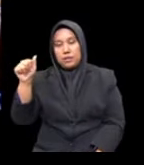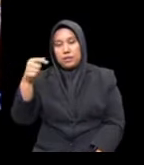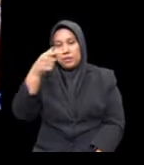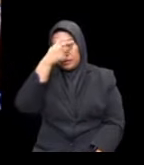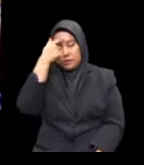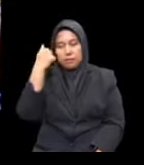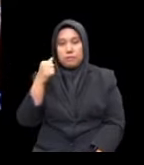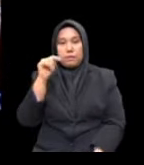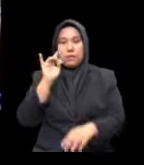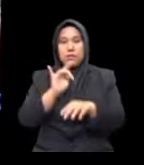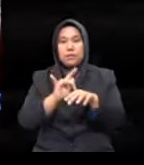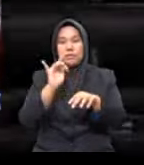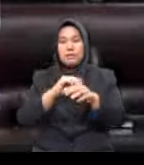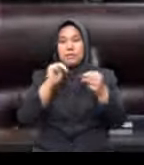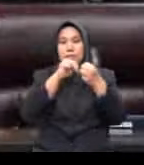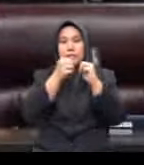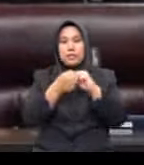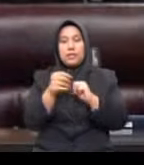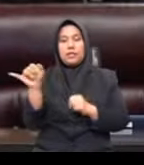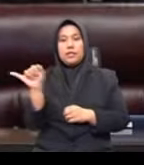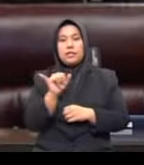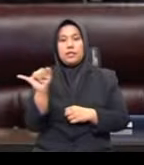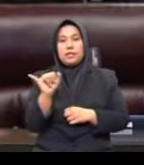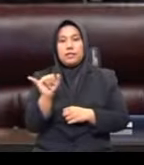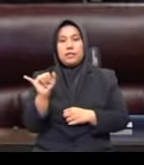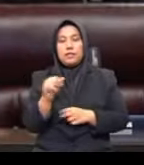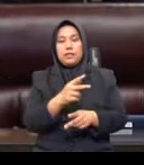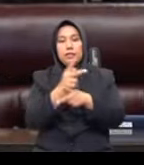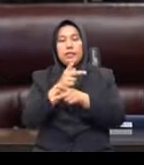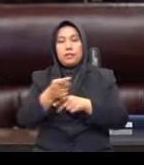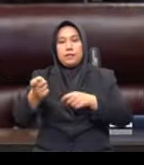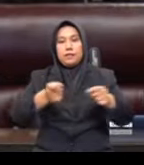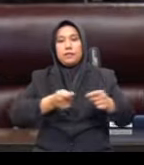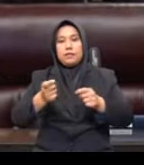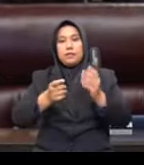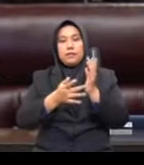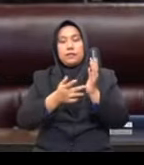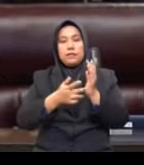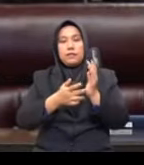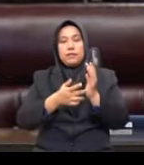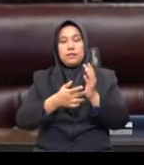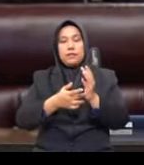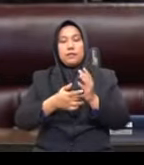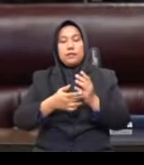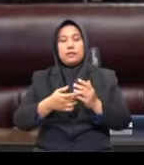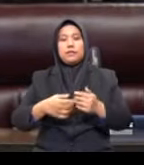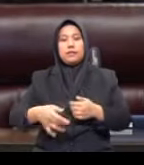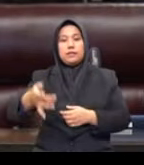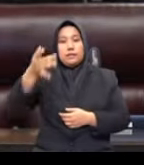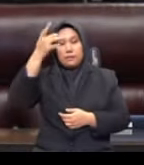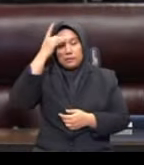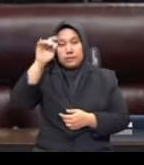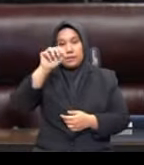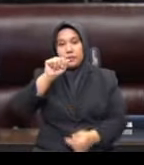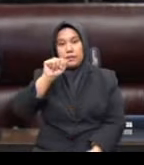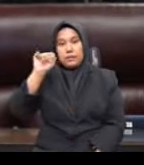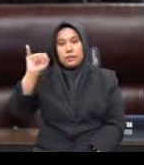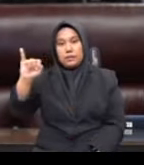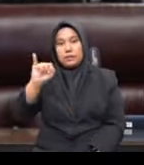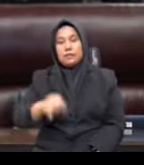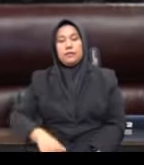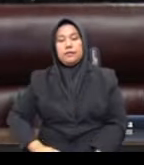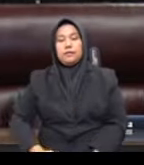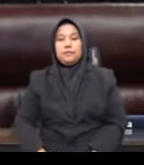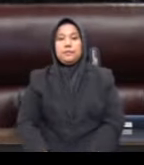ianya menyentuh mengenai isu yang sama iaitu berkenaan kawal Selia teknologi kecerdasan buatan artificial intelligence